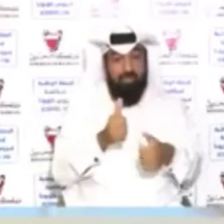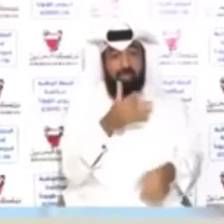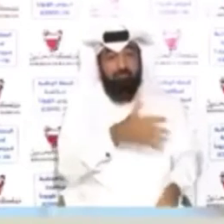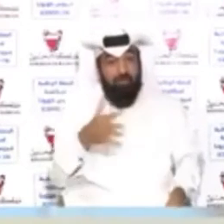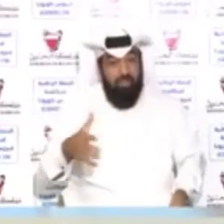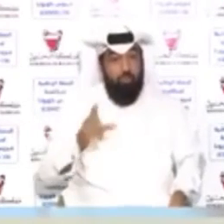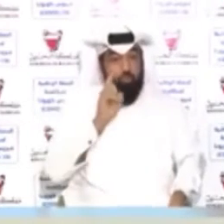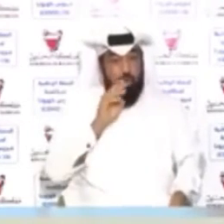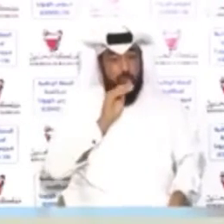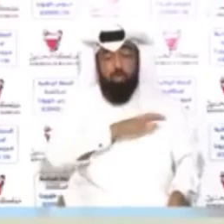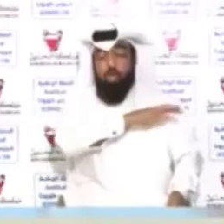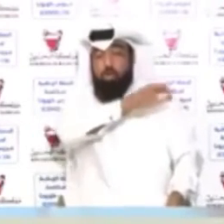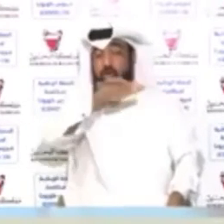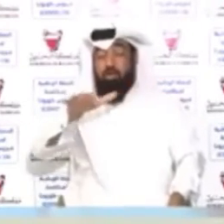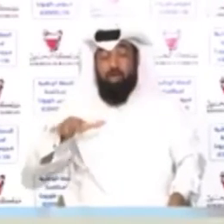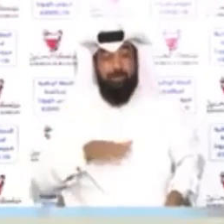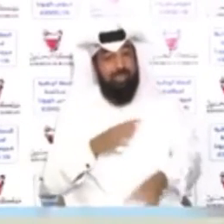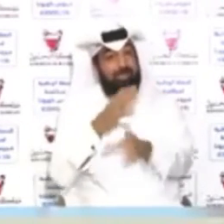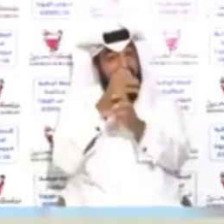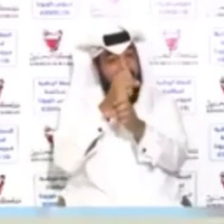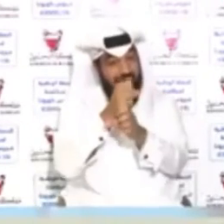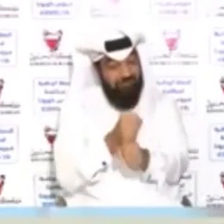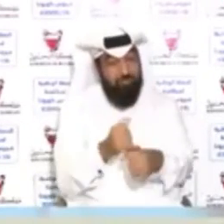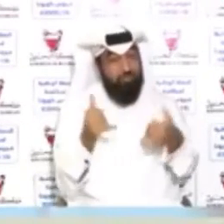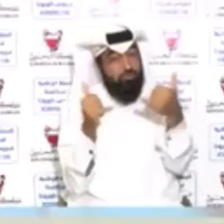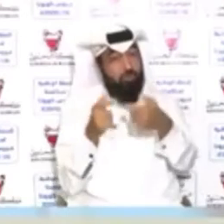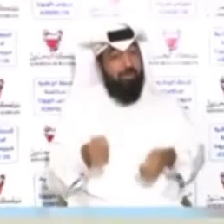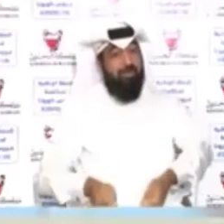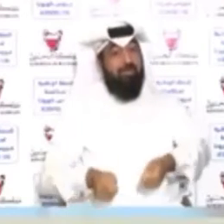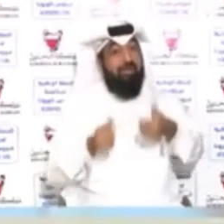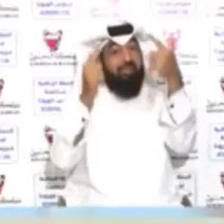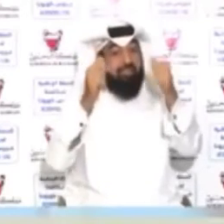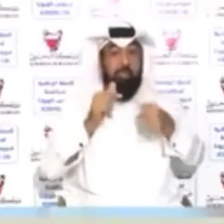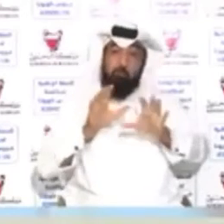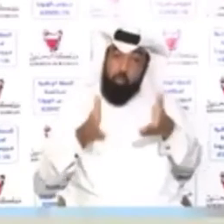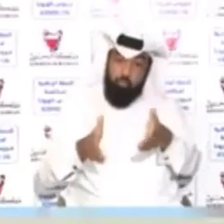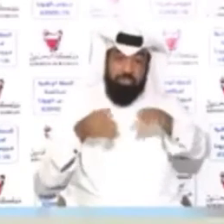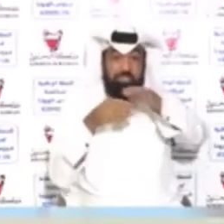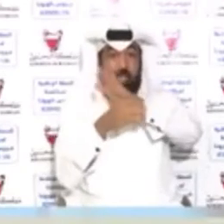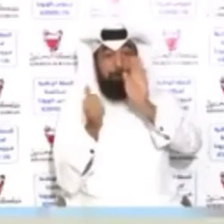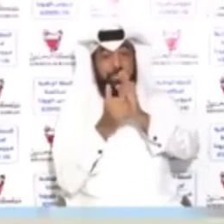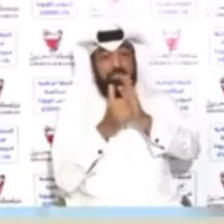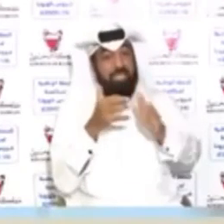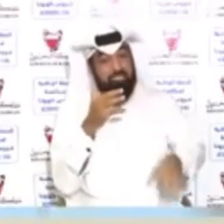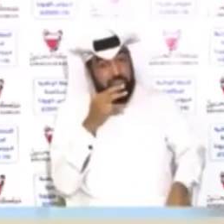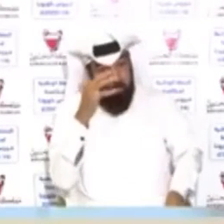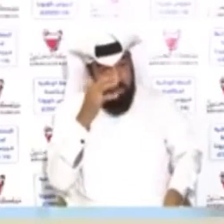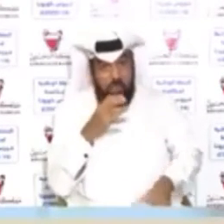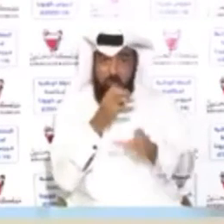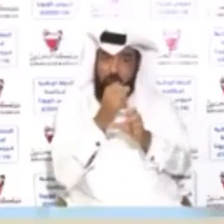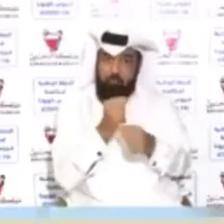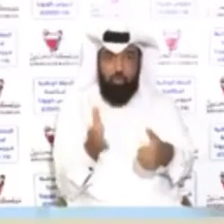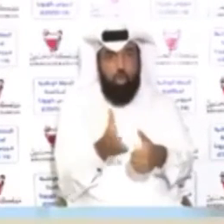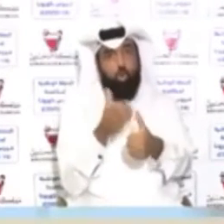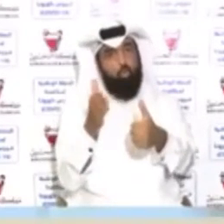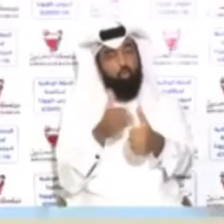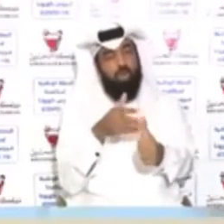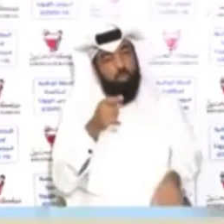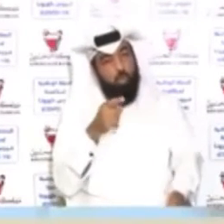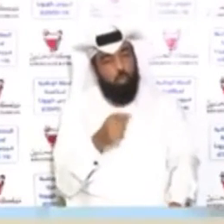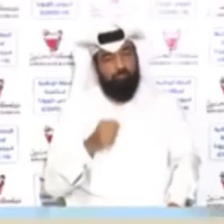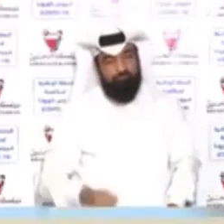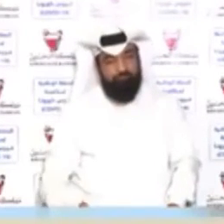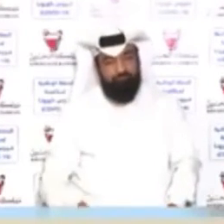خصوصا لو كنت من الأشخاص اللي تعيش مع كبار المواطنين من أبهاتنا وأمهاتنا، ضرورة فعلا نحافظ